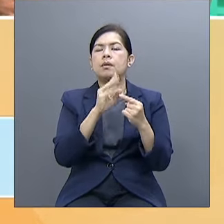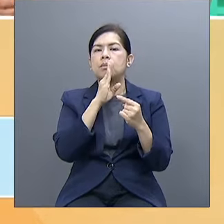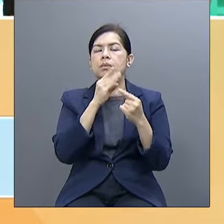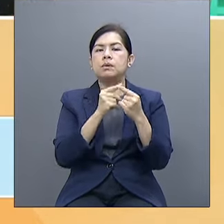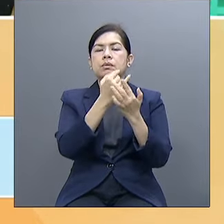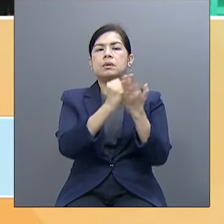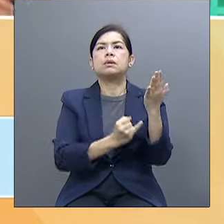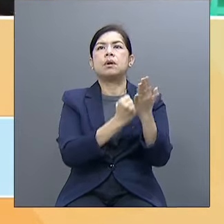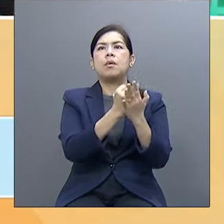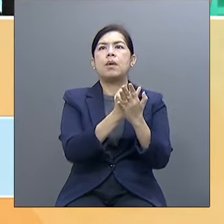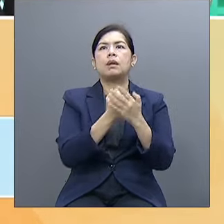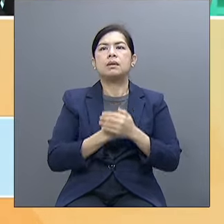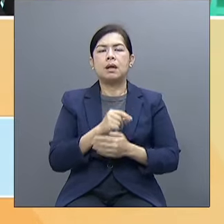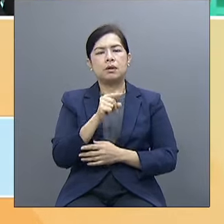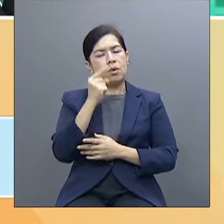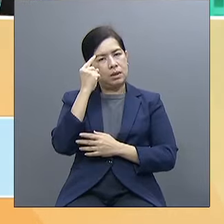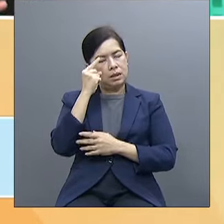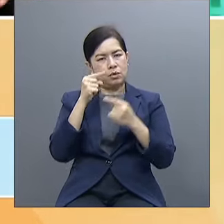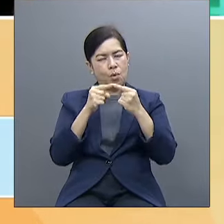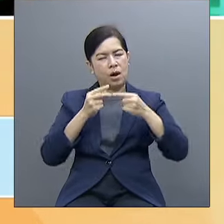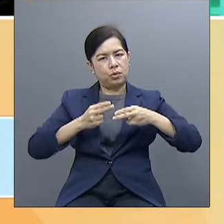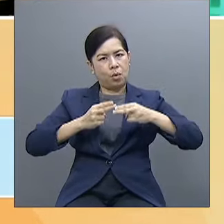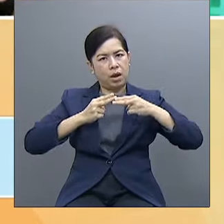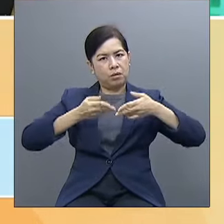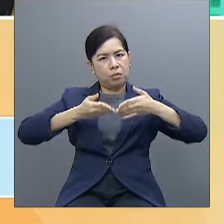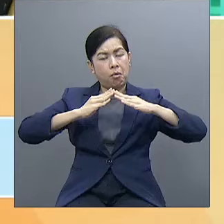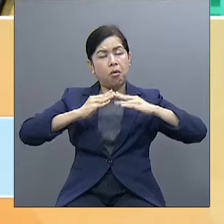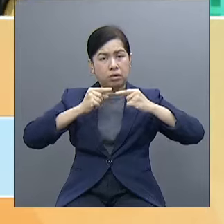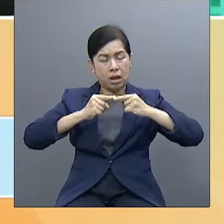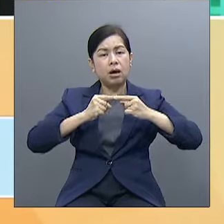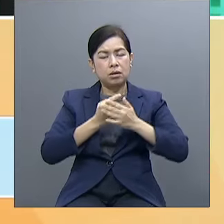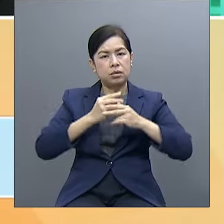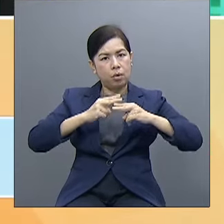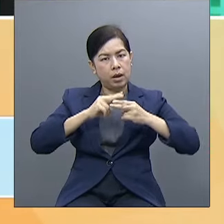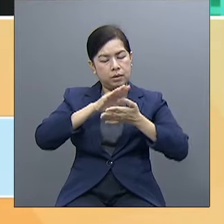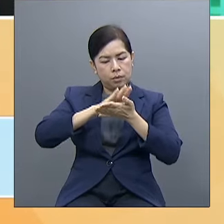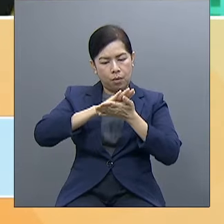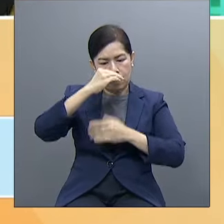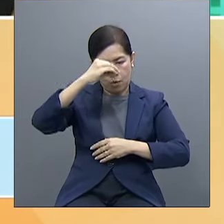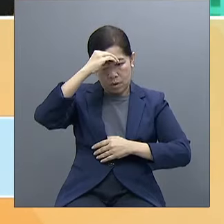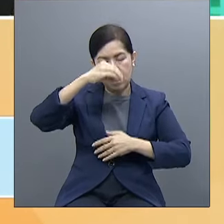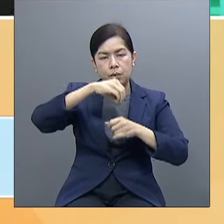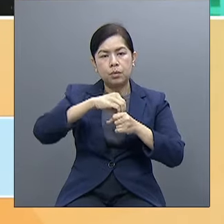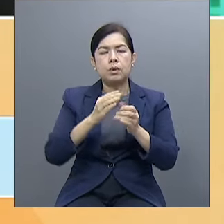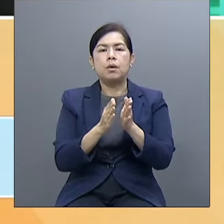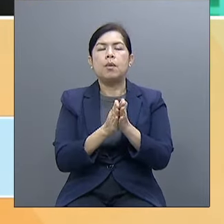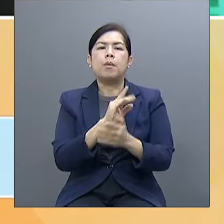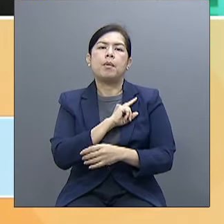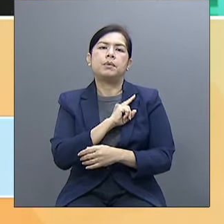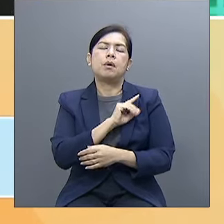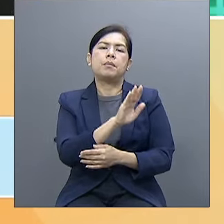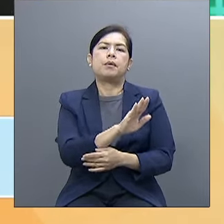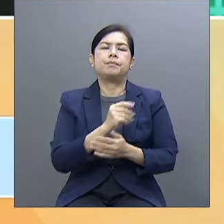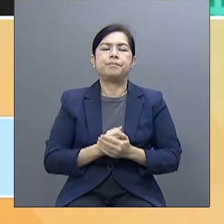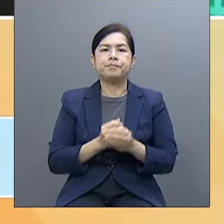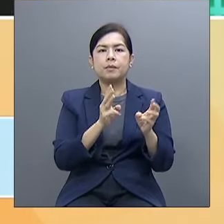างนั้นฉันตั้งโรงเรียนเองเลยนะฮะแล้วก็บริหารจัดการได้ทุกสิ่งทุกอย่างทั้งหมดนะฮะมันก็เป็นอย่างนี้วิธีการ